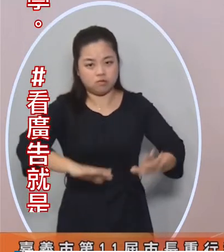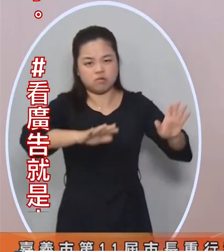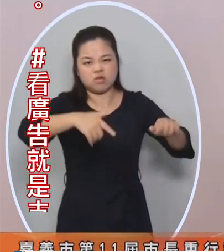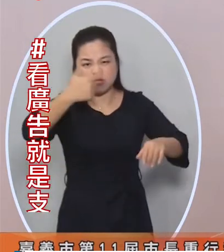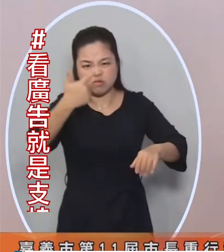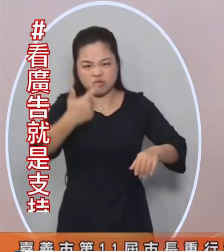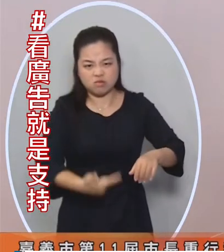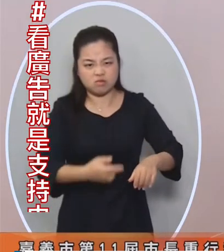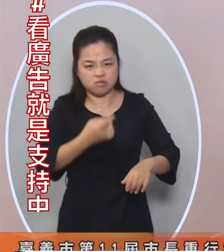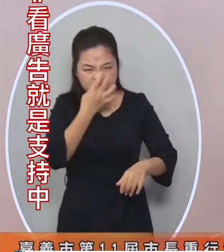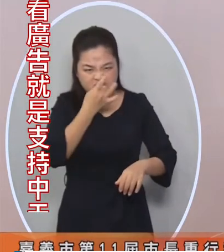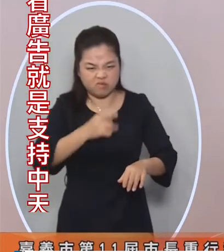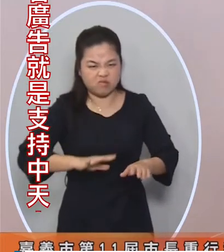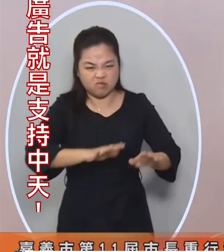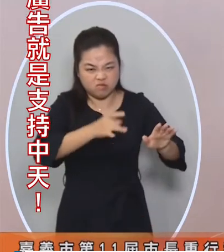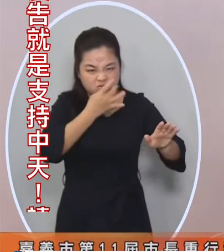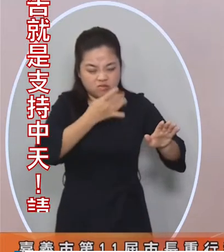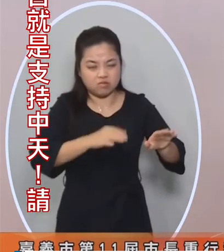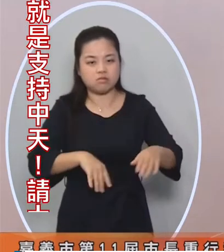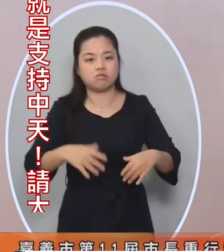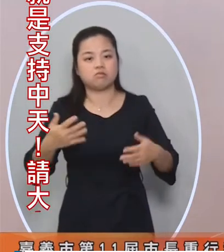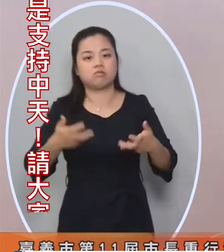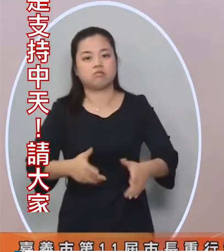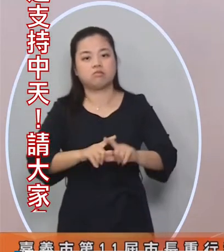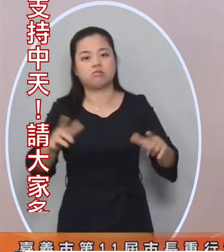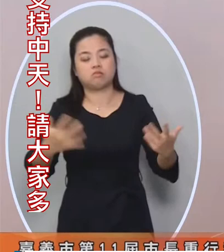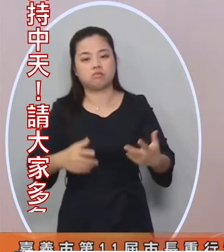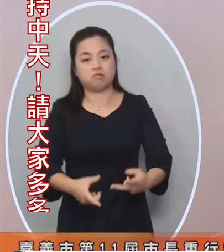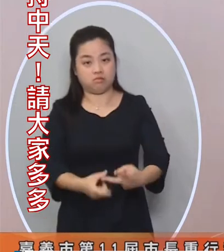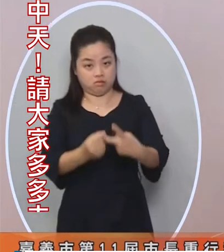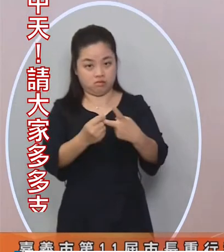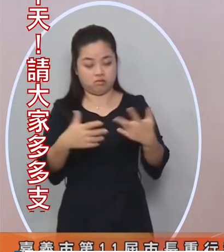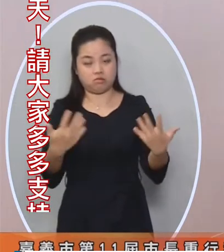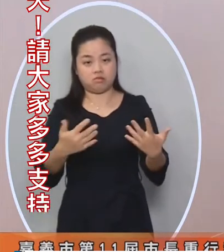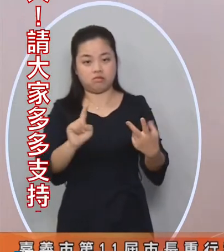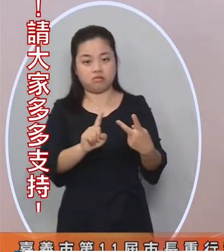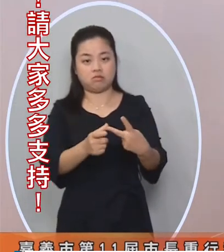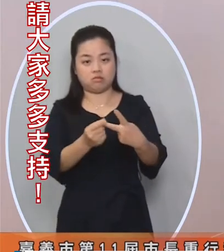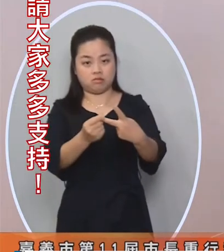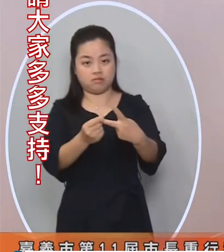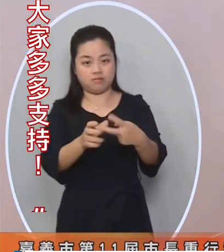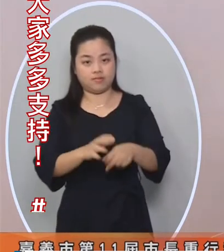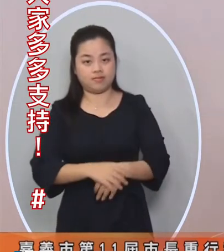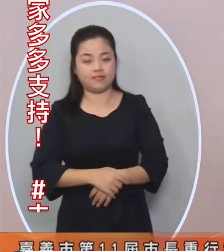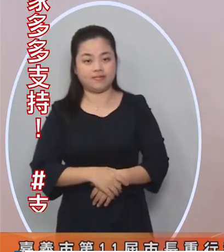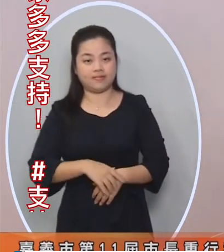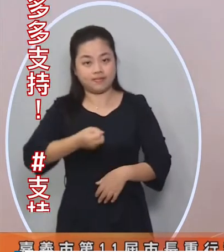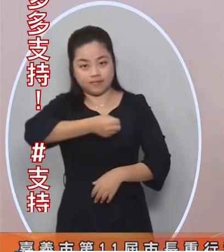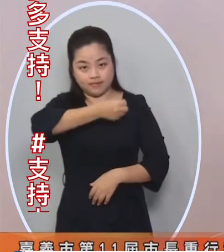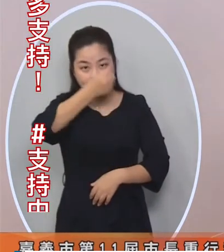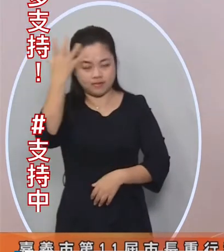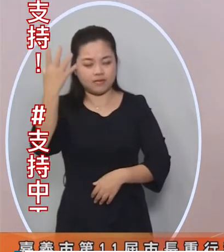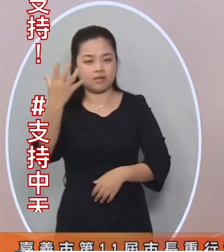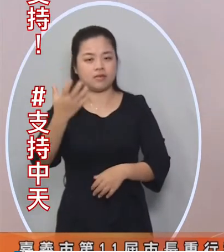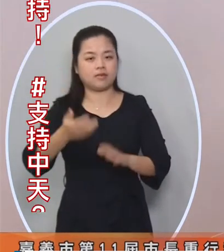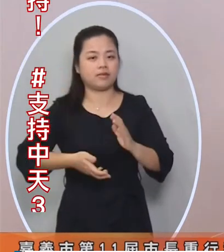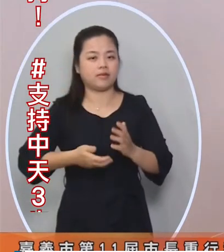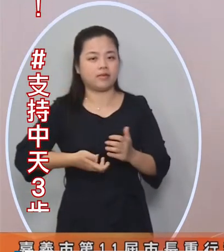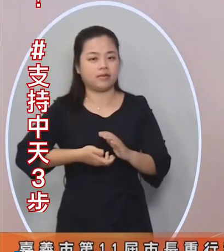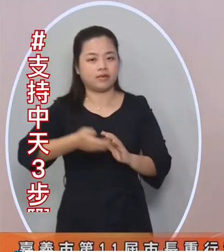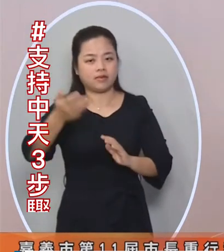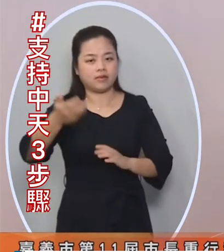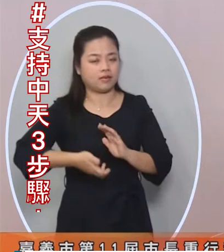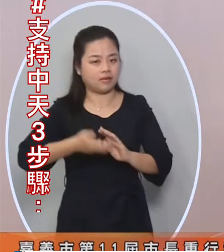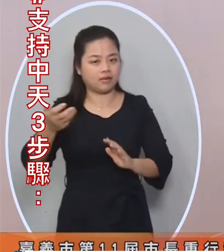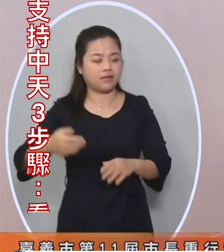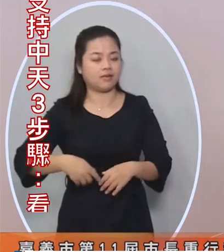迟滞变成嘉义市的重大问题。第二项问题是啥？第二项问题就是咱的年轻人不断流失。